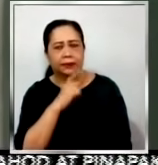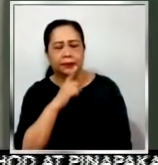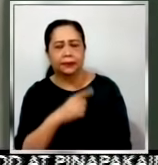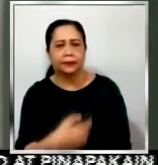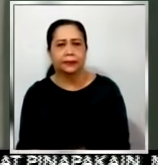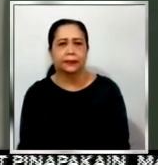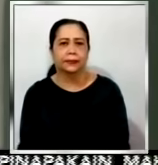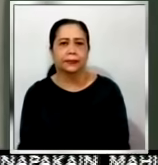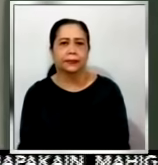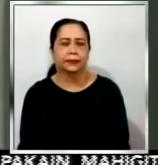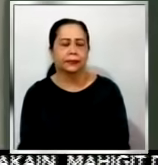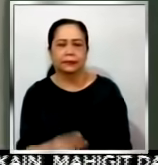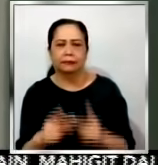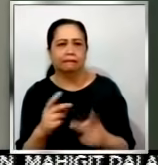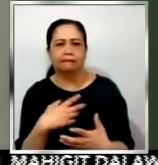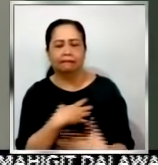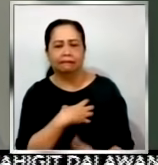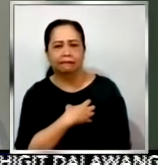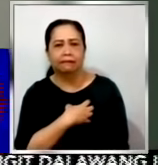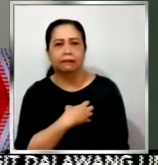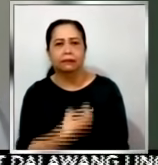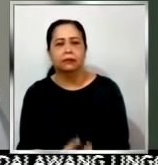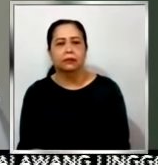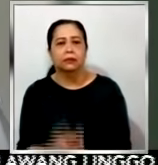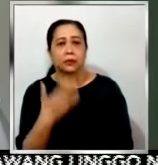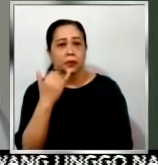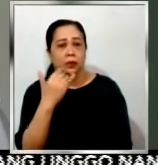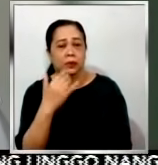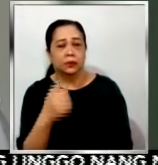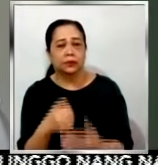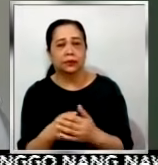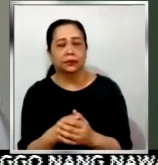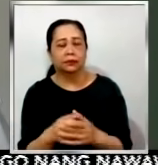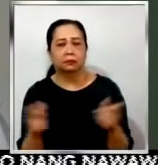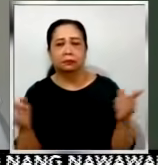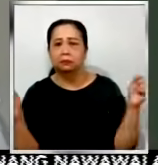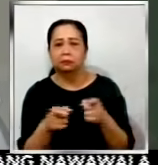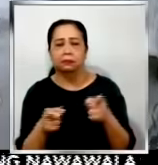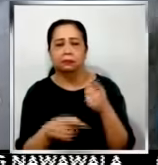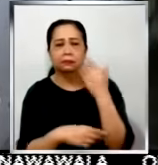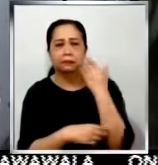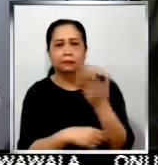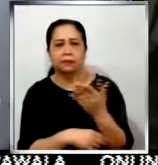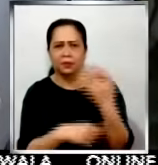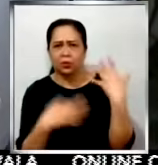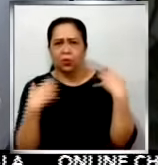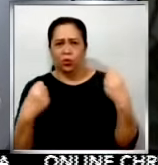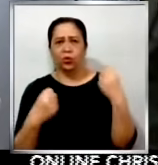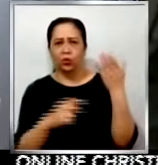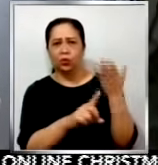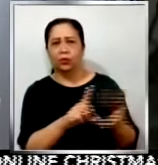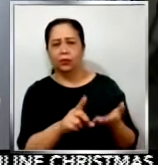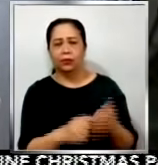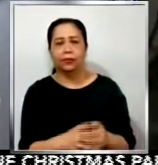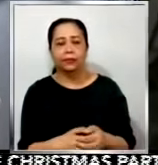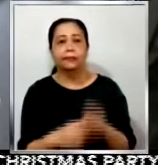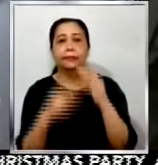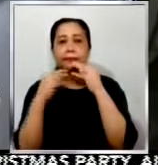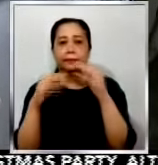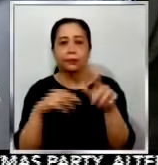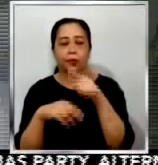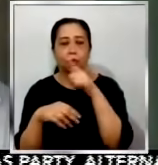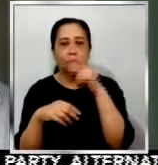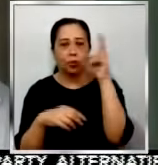Masakit! Kasi po, bigla ang pagkawala niya, malakas na malakas siya. Mensahe nila sa naka-aksidenteng